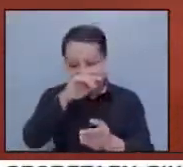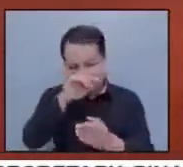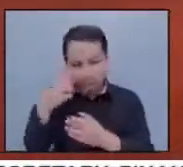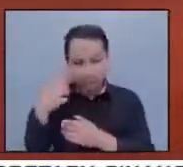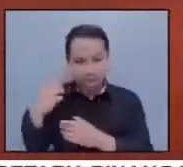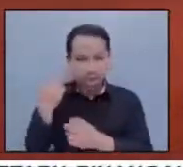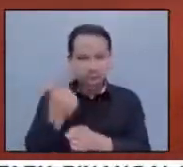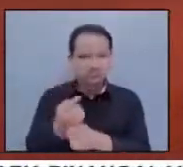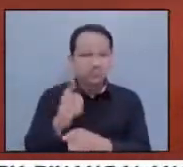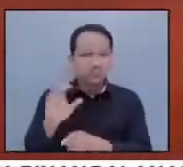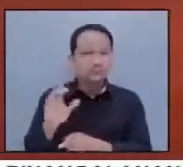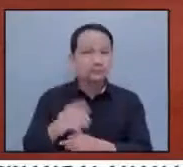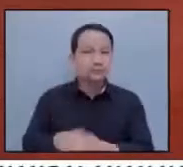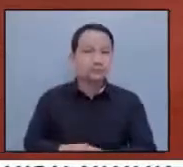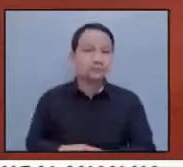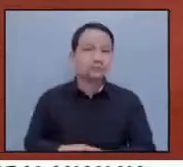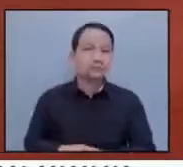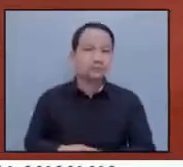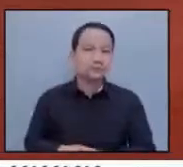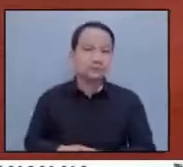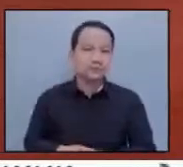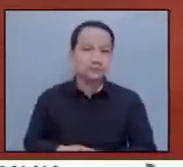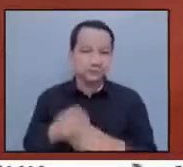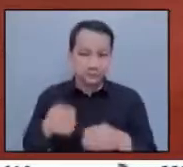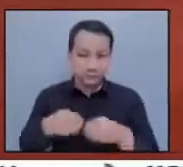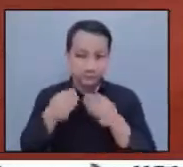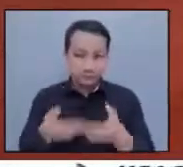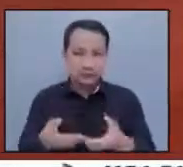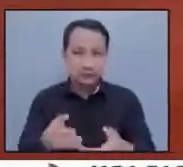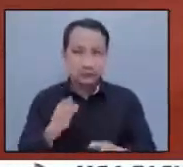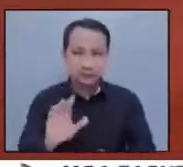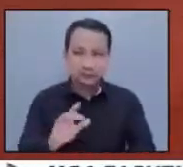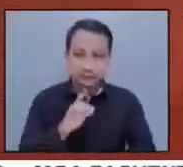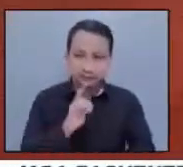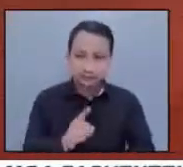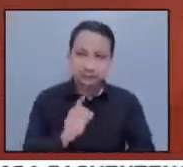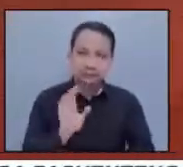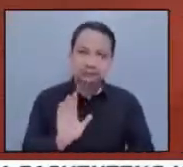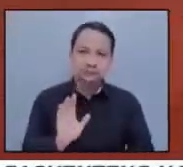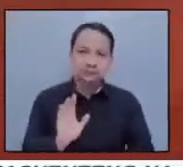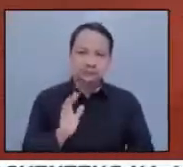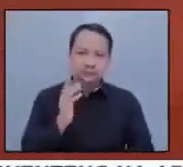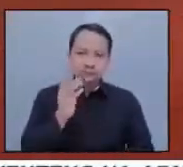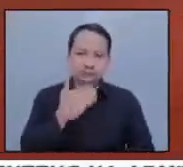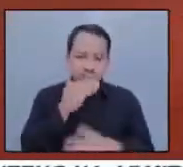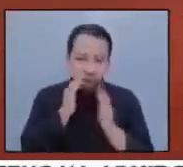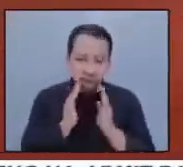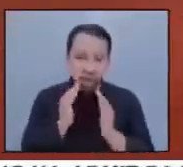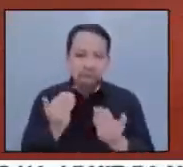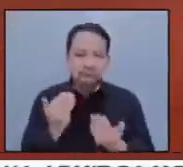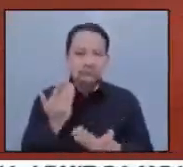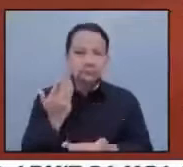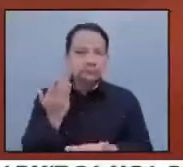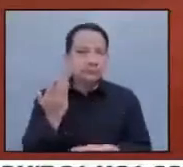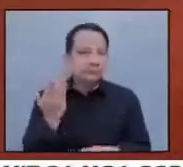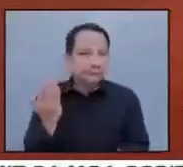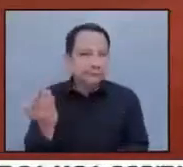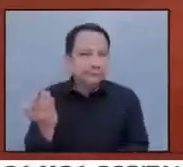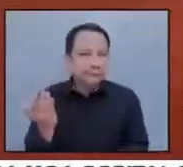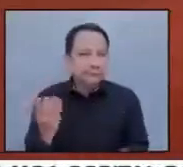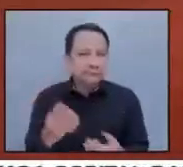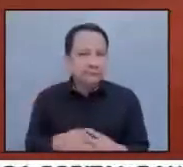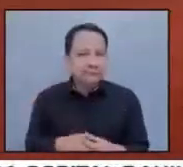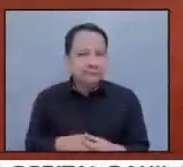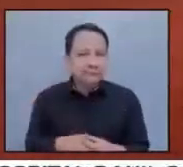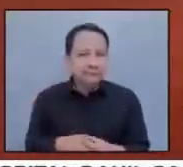Julen? At nabigay naman po. At nalulungkot lang, nakakalungkot lang dito, hindi sa sobrang